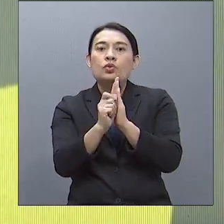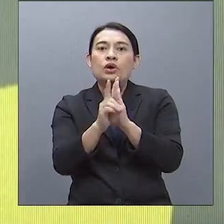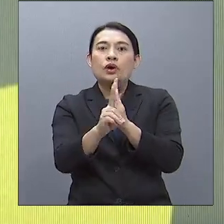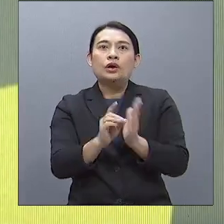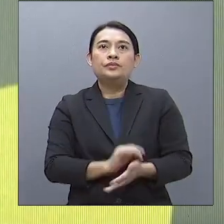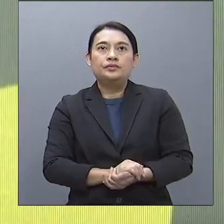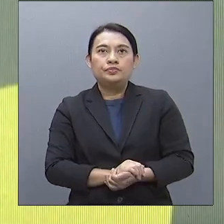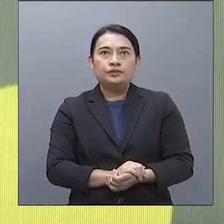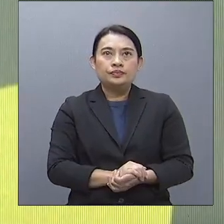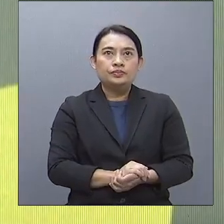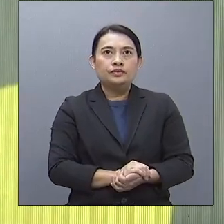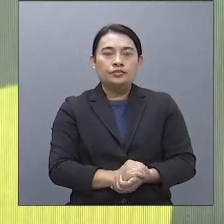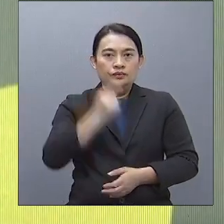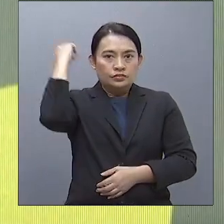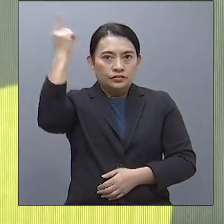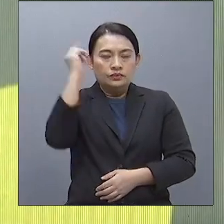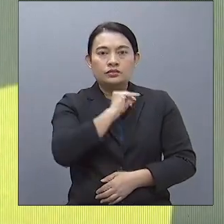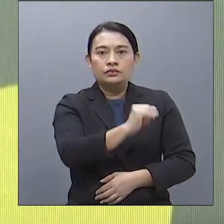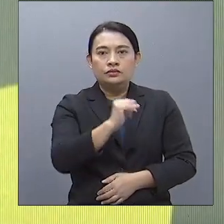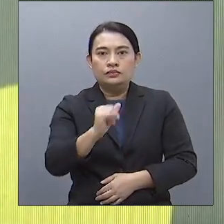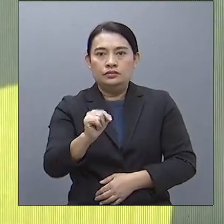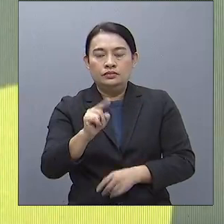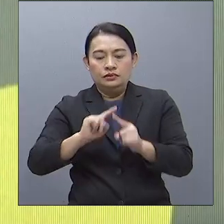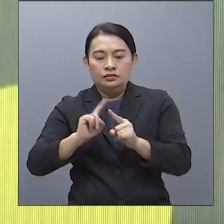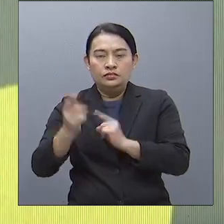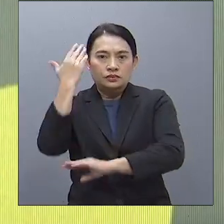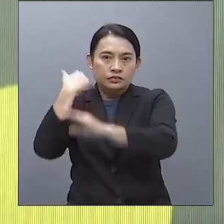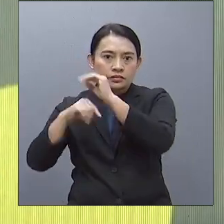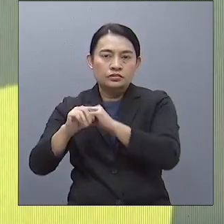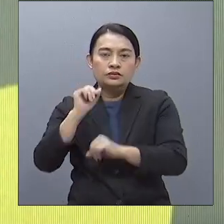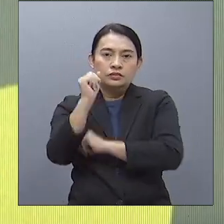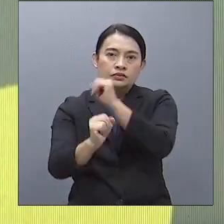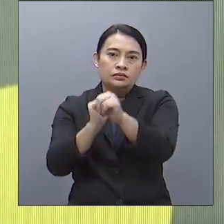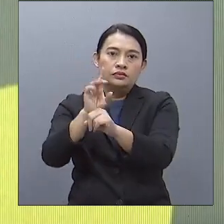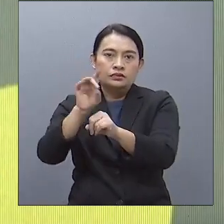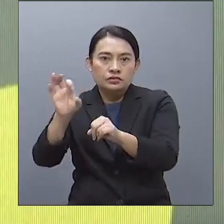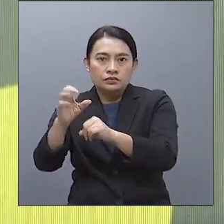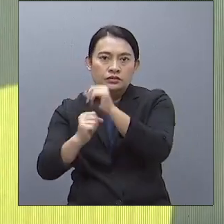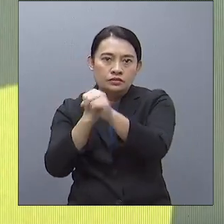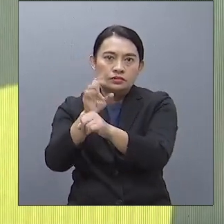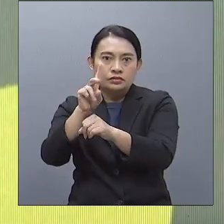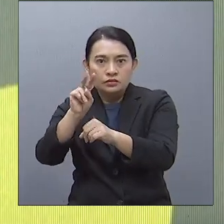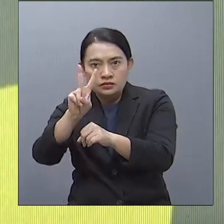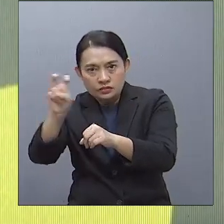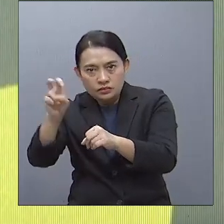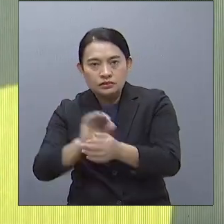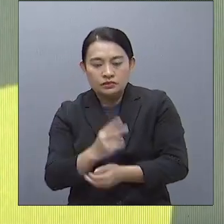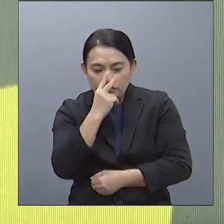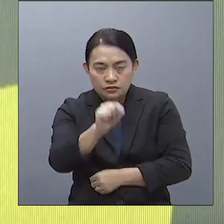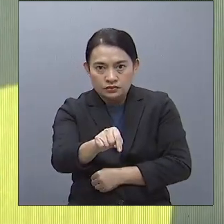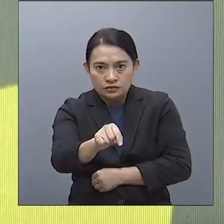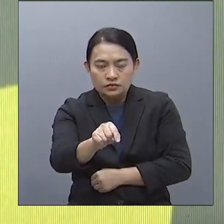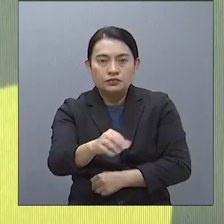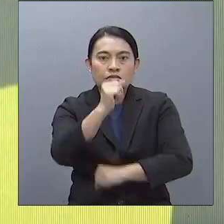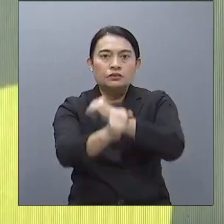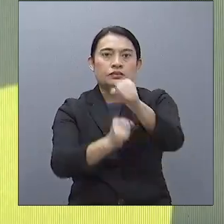แล้วเวลาเราจะไปเที่ยวที่ประวัติศาสตร์เนี่ยอาจจะแบบ100ปี200ปีแต่ที่นี่คุณผู้ชม100ล้านปีเป็นที่